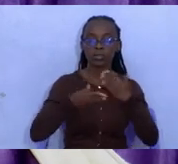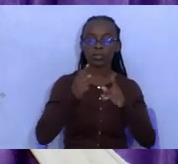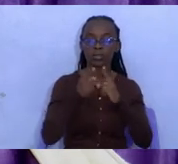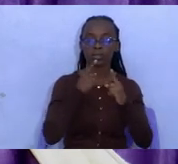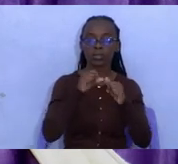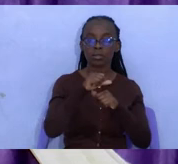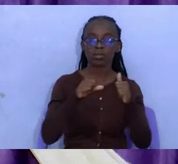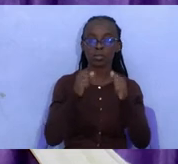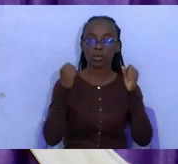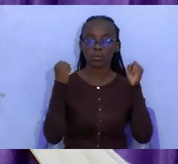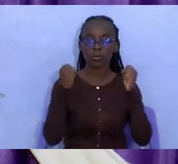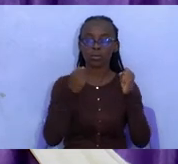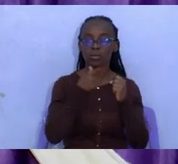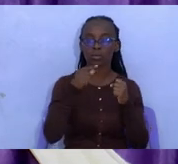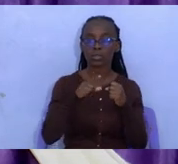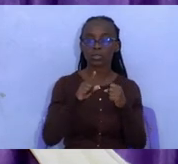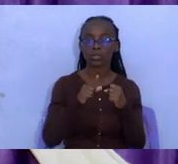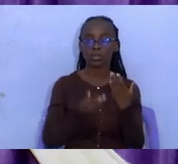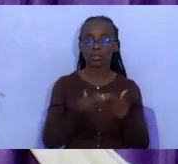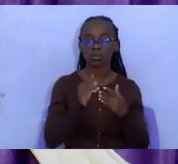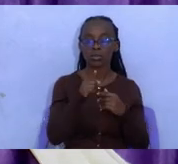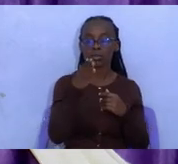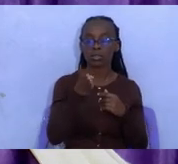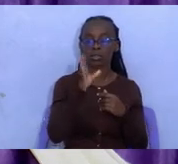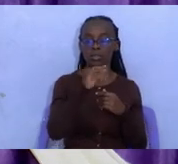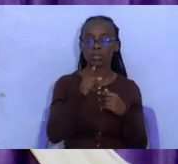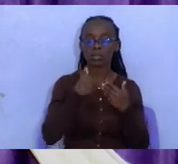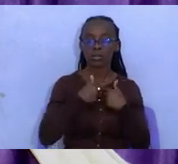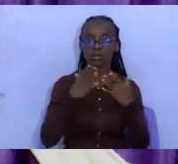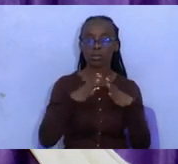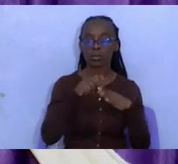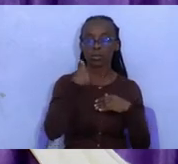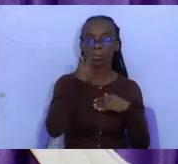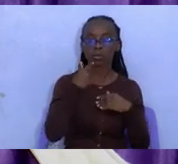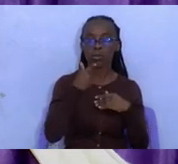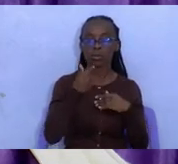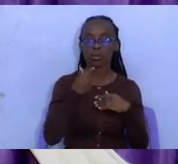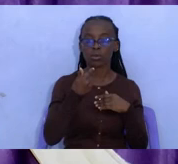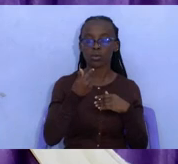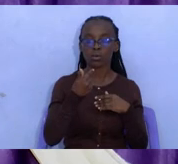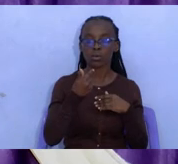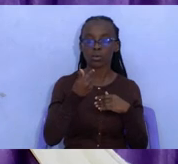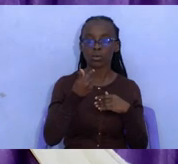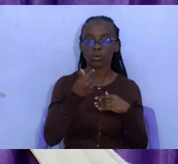vile anaongea. Na kama pia wewe uko hapa na uko na watu wale umewaajiri, sijui kama wanaweza ongea hivi kukuhusu.